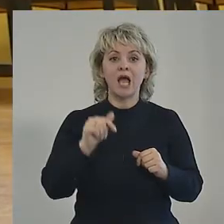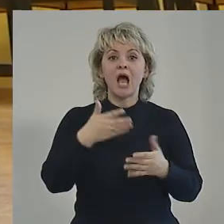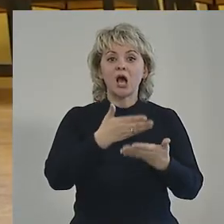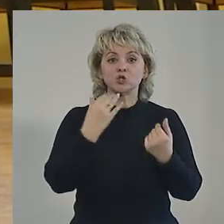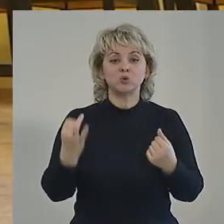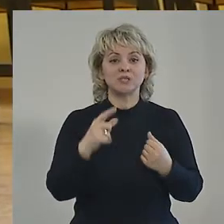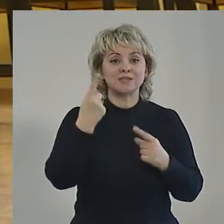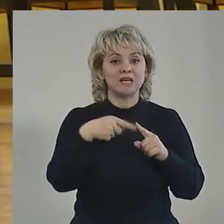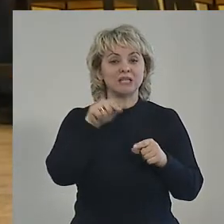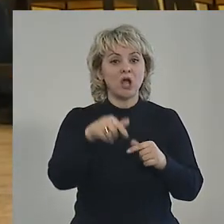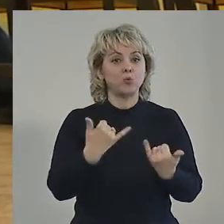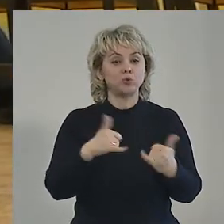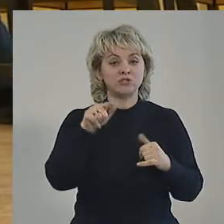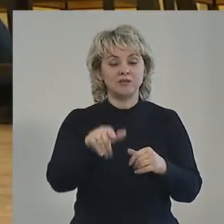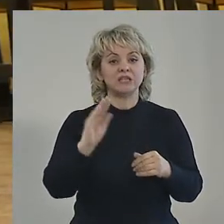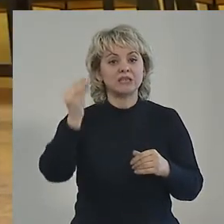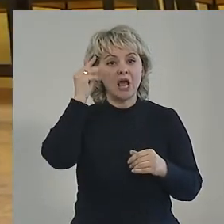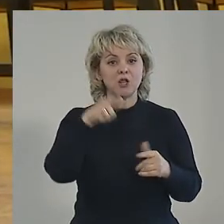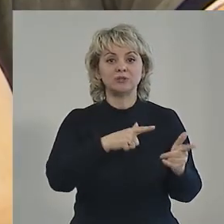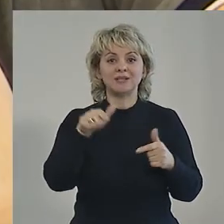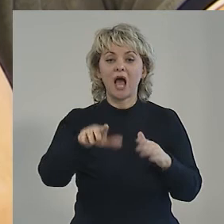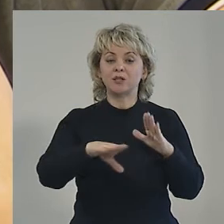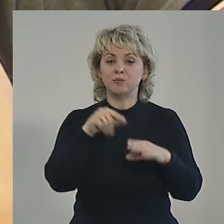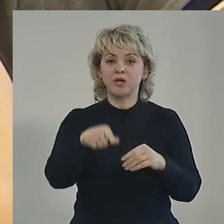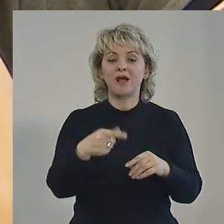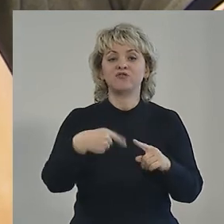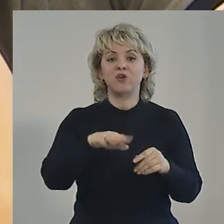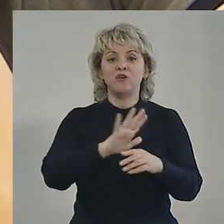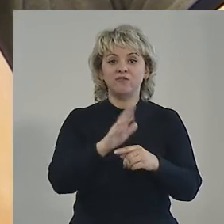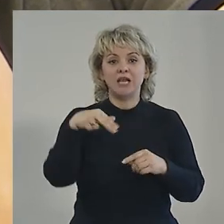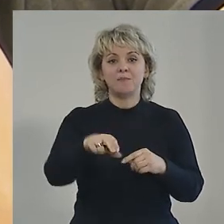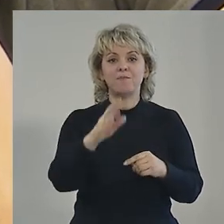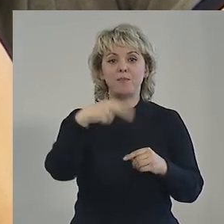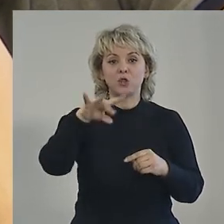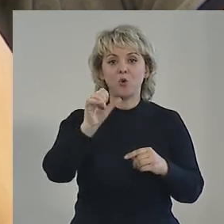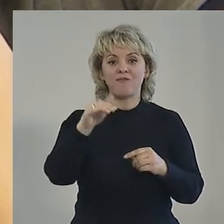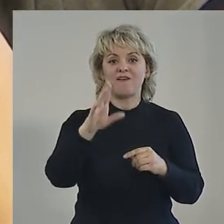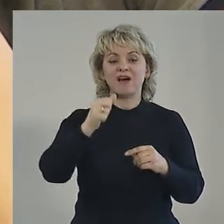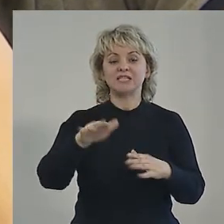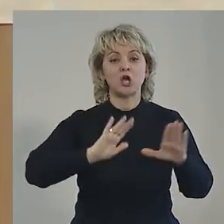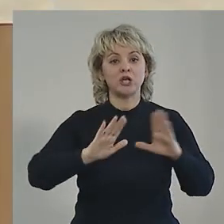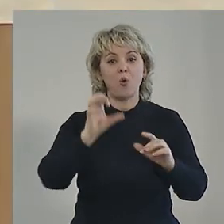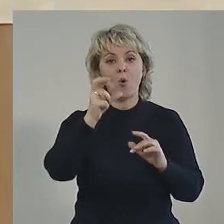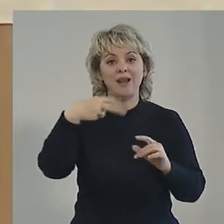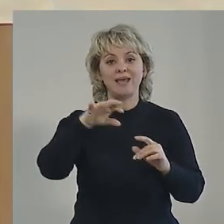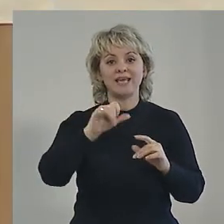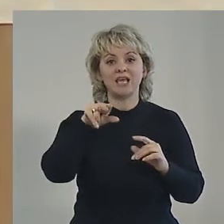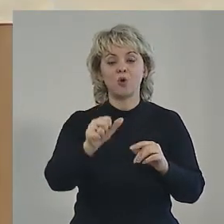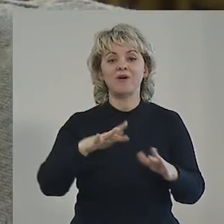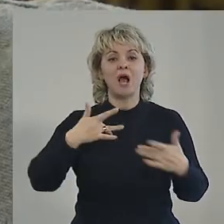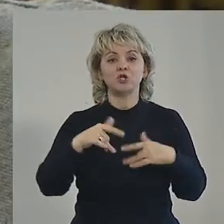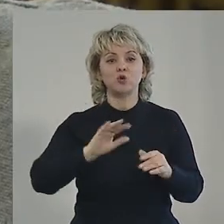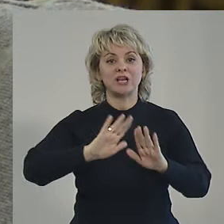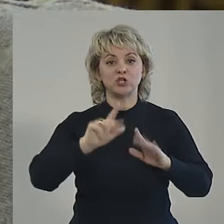Отсутствие интереса довольно удивительно, ведь таланты готовы отбирать отец фильмов про Петрова и Васечкина режиссер Владимир Олейников, актер и